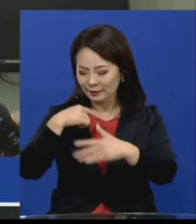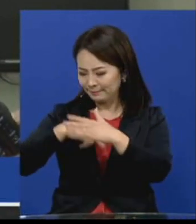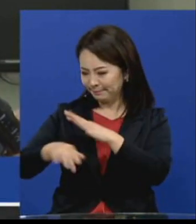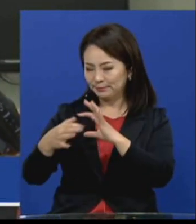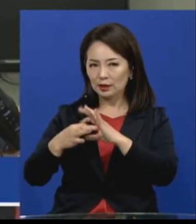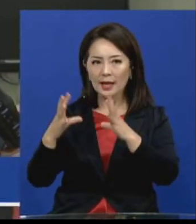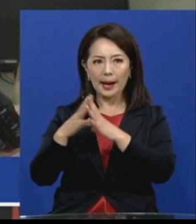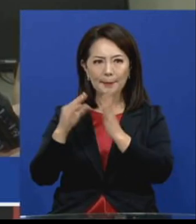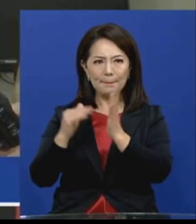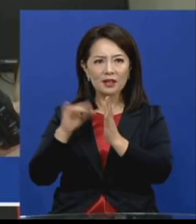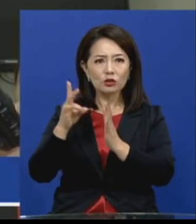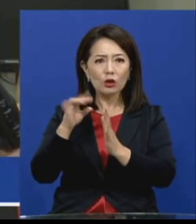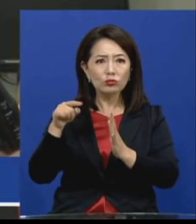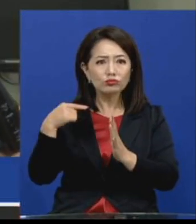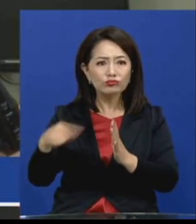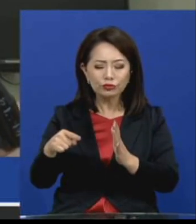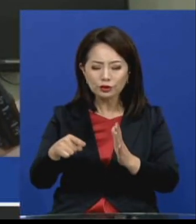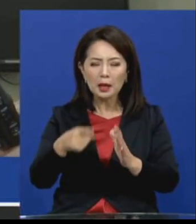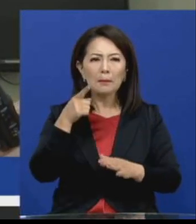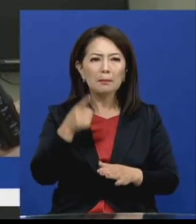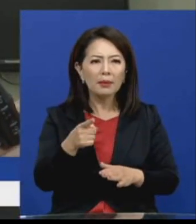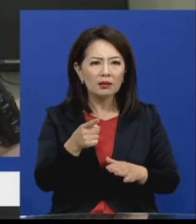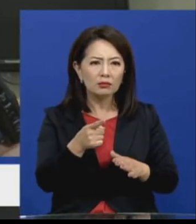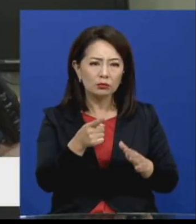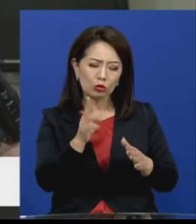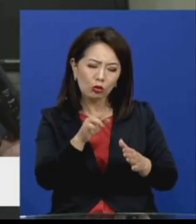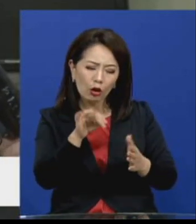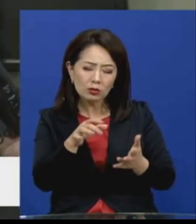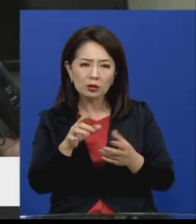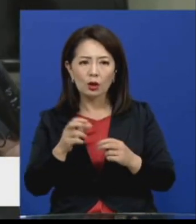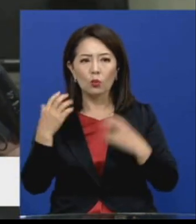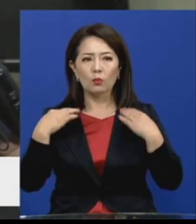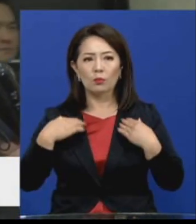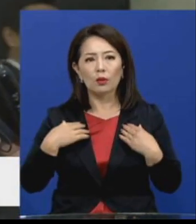тонн долларынхаа өнөөдөр 1000 гаруйхан тонныг эцсийн бүтээгдэхүүн